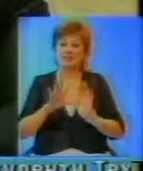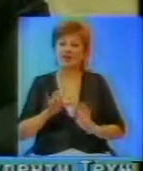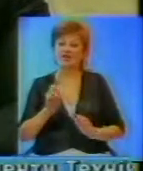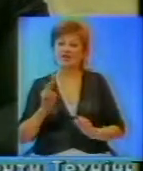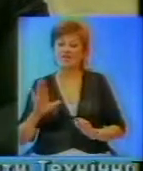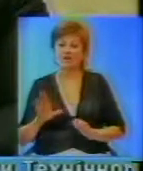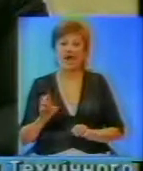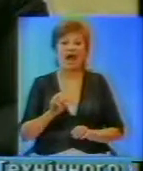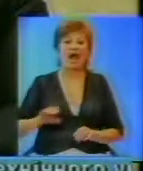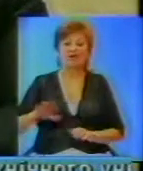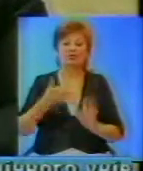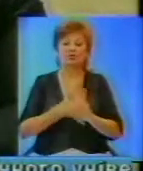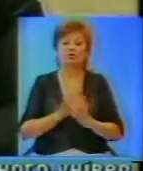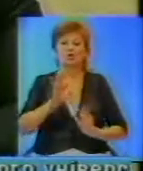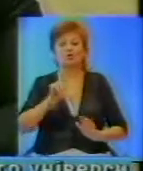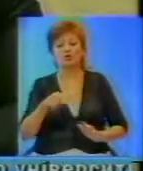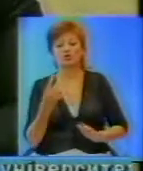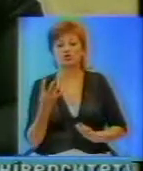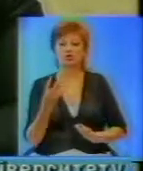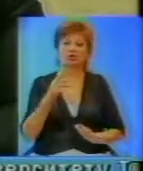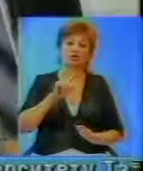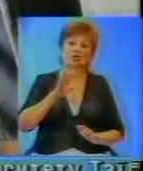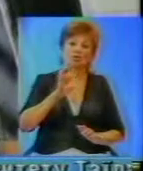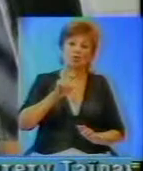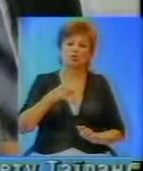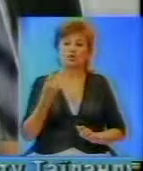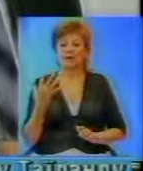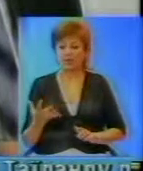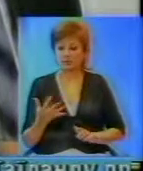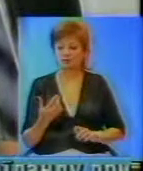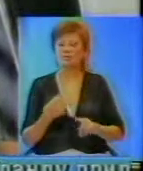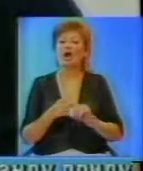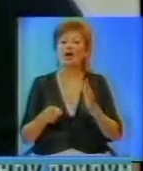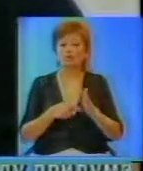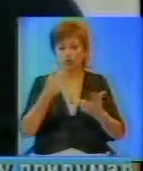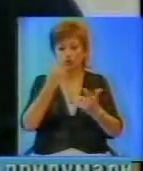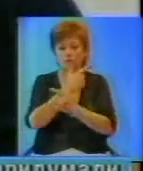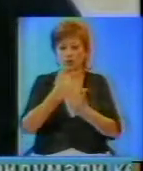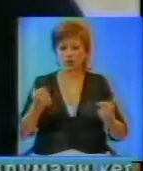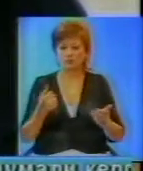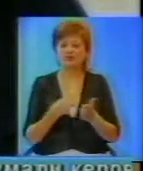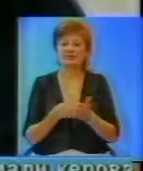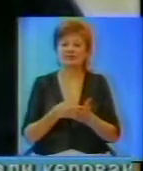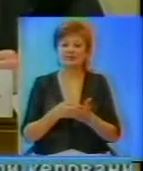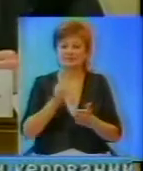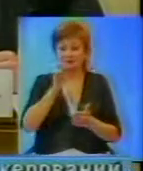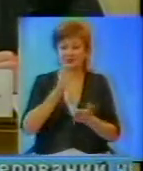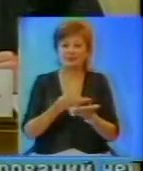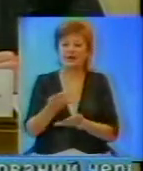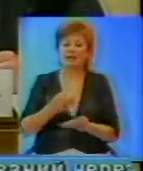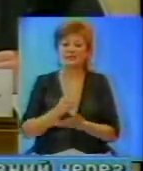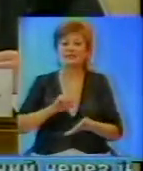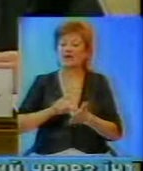то Европа тратит на это 0,4-0,45 кВт. Між тим, в уряді наголошують, тарифи на житлово-комунальні послуги не